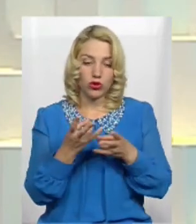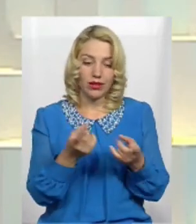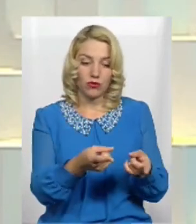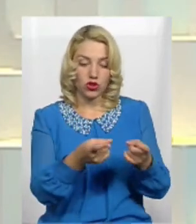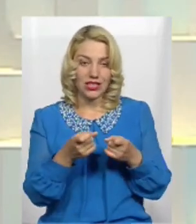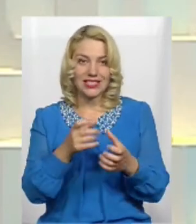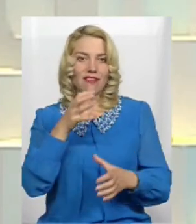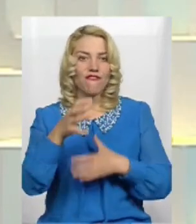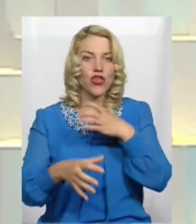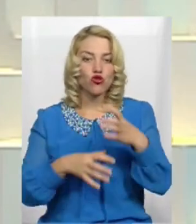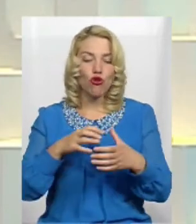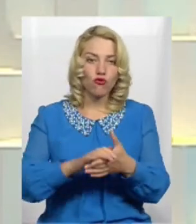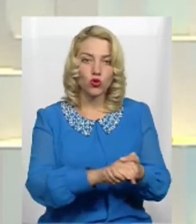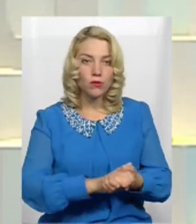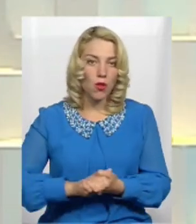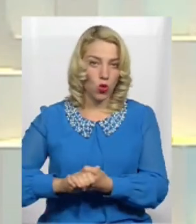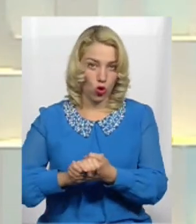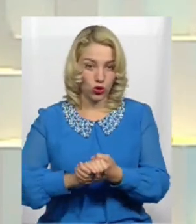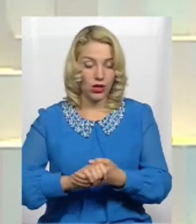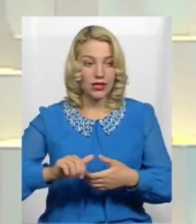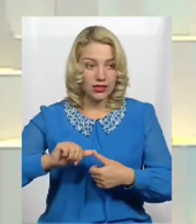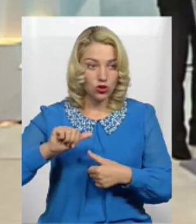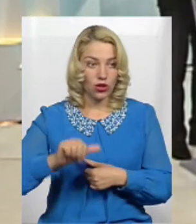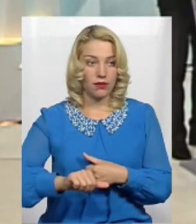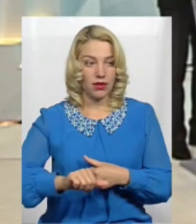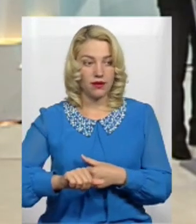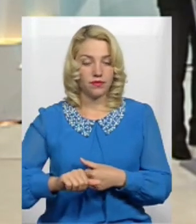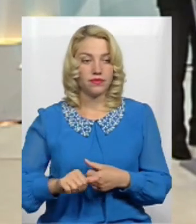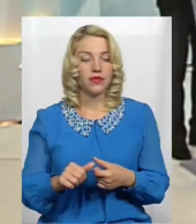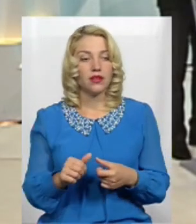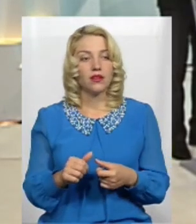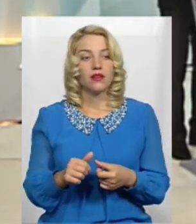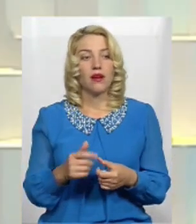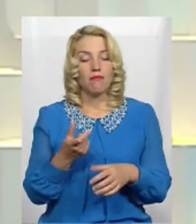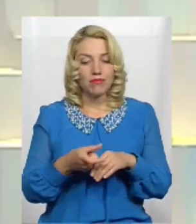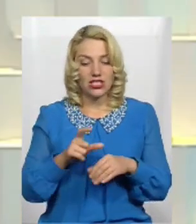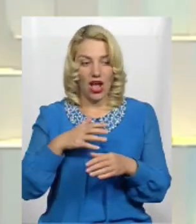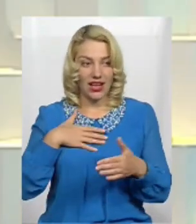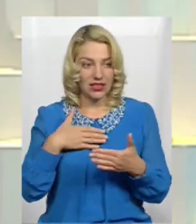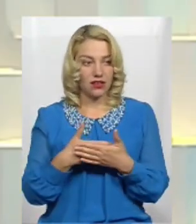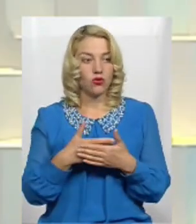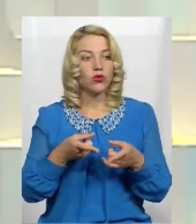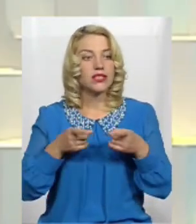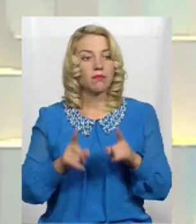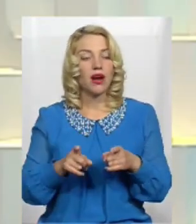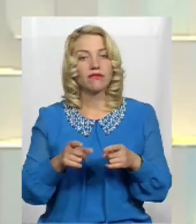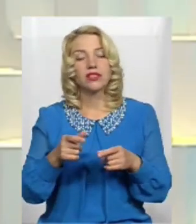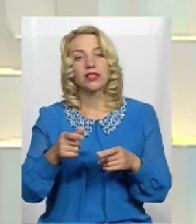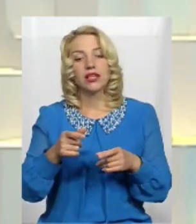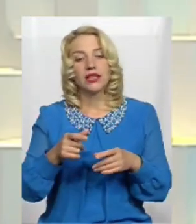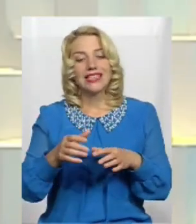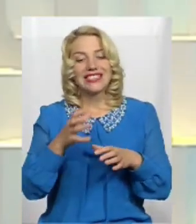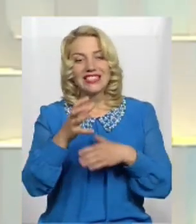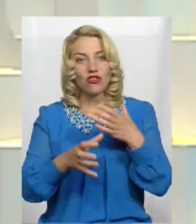залучати світову спільноту, зокрема… Більш активно, бо ж ніби і зараз… Саме так. Насправді, зараз світова спільнота